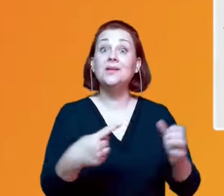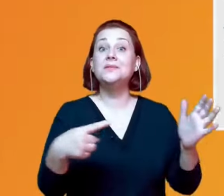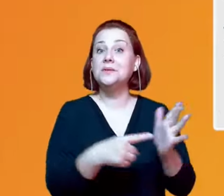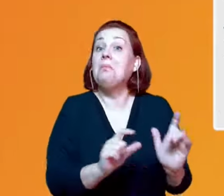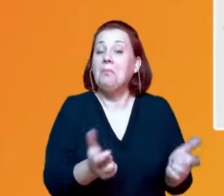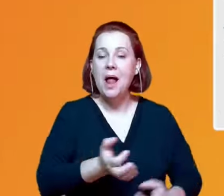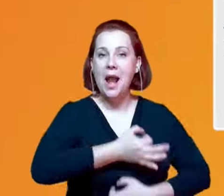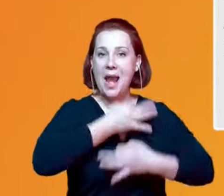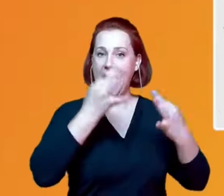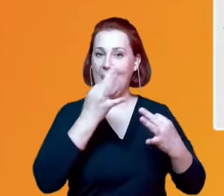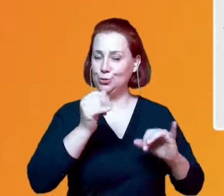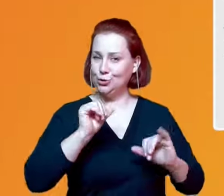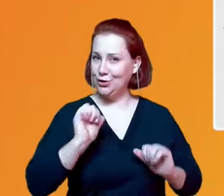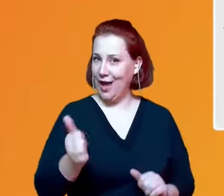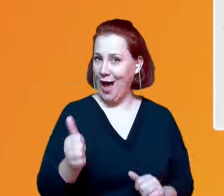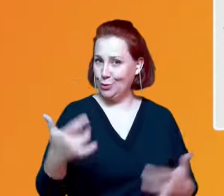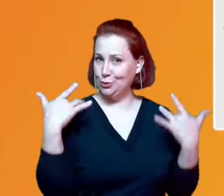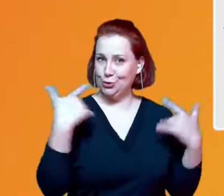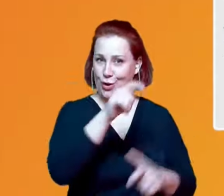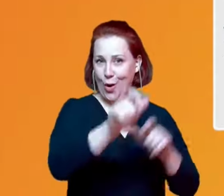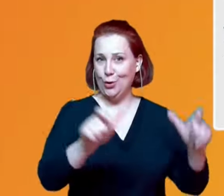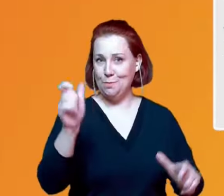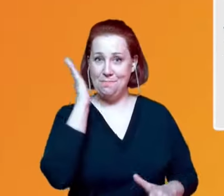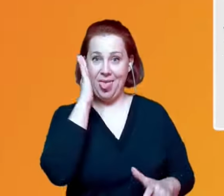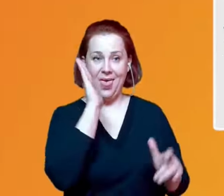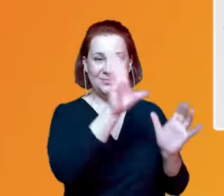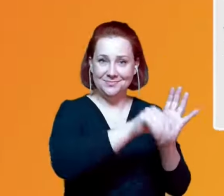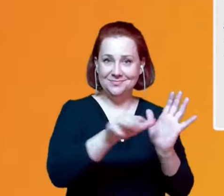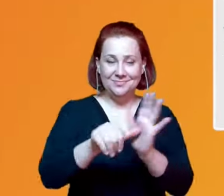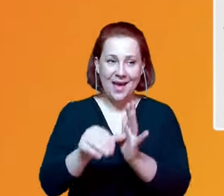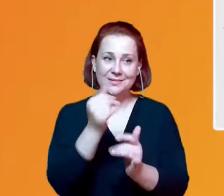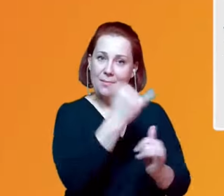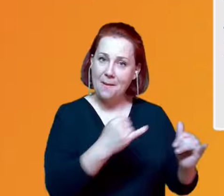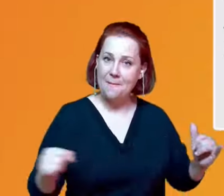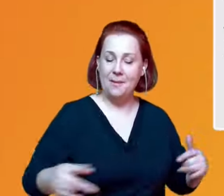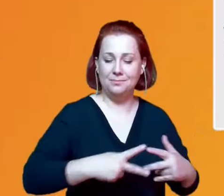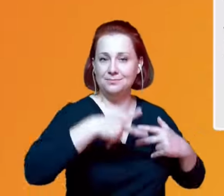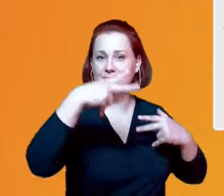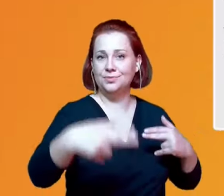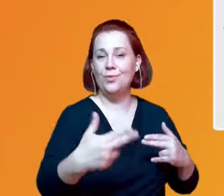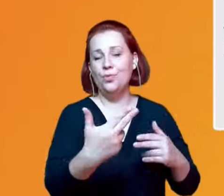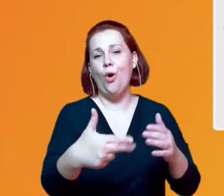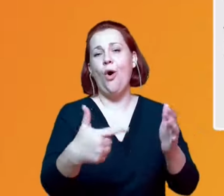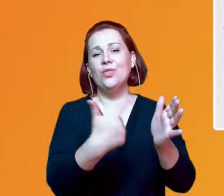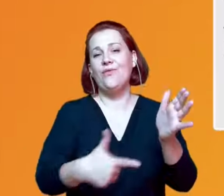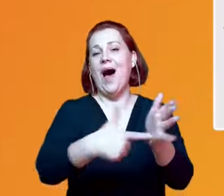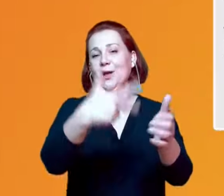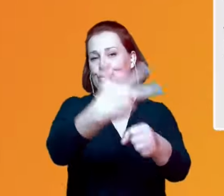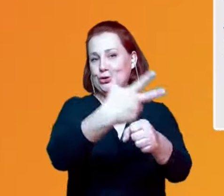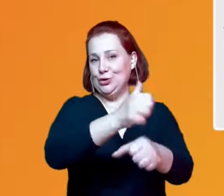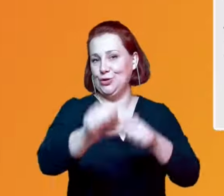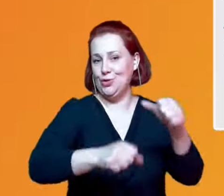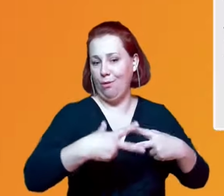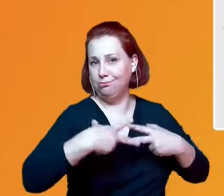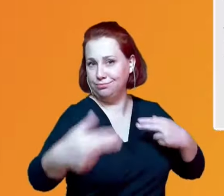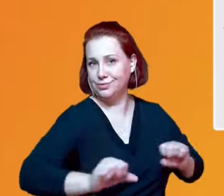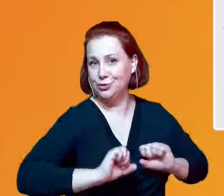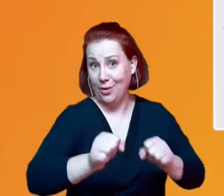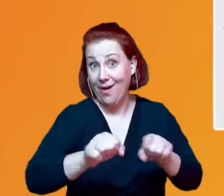polepszenie jakości życia swoich mieszkańców w kolejnych latach do 2030 roku i